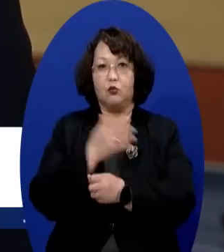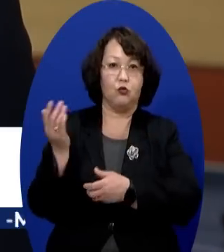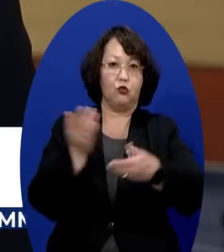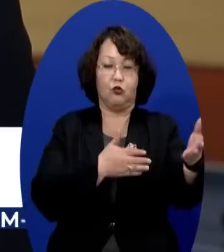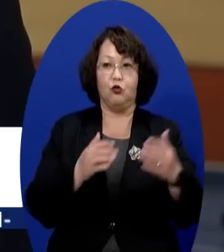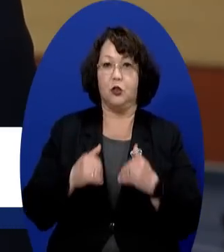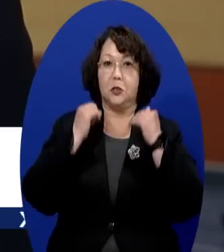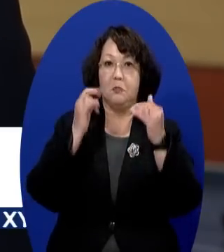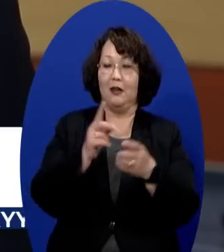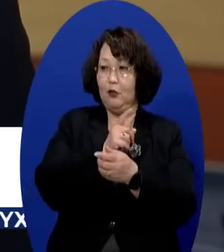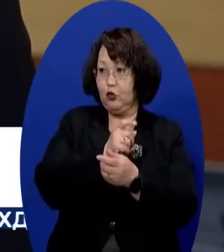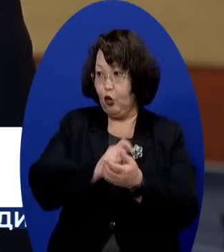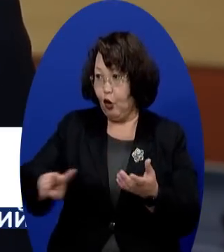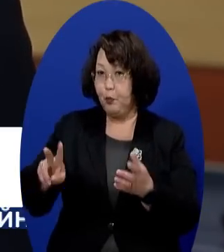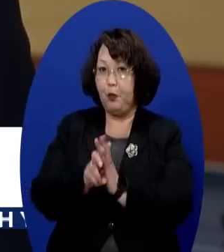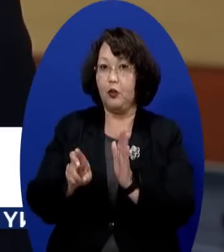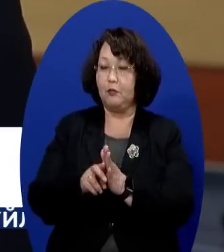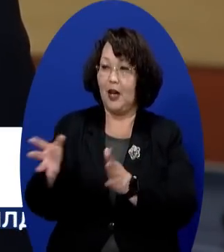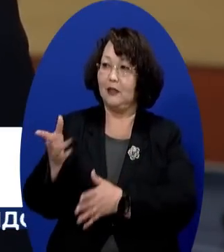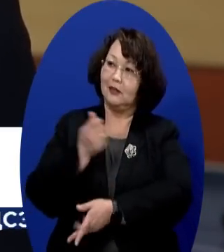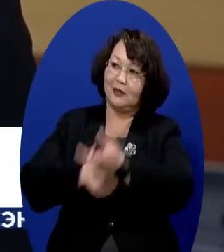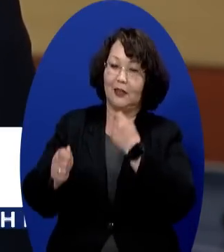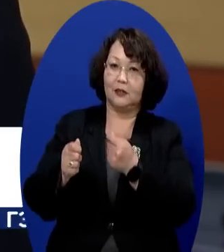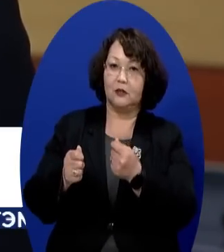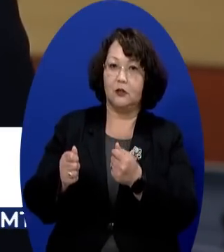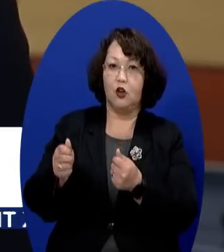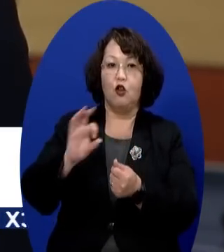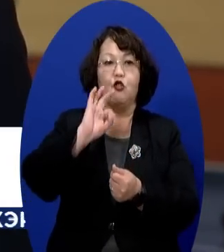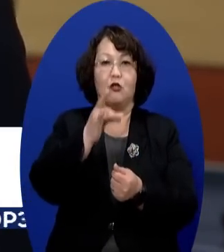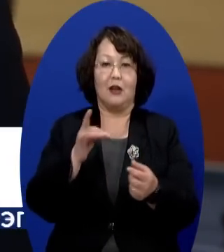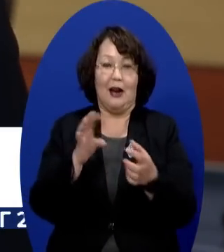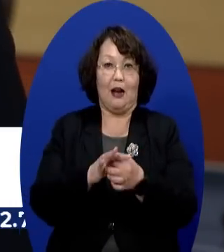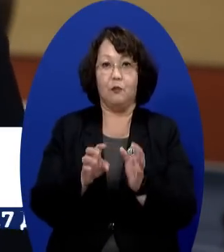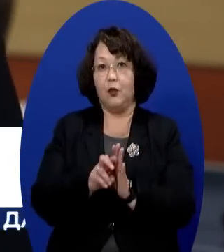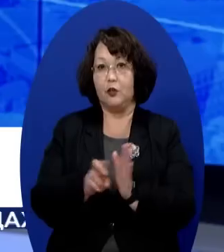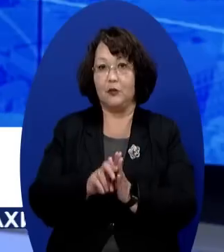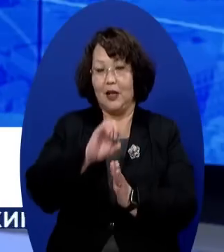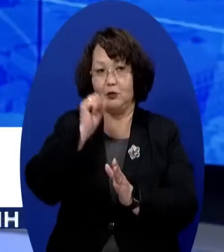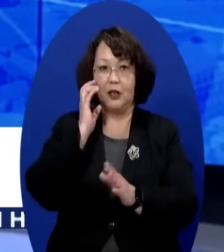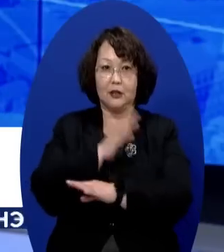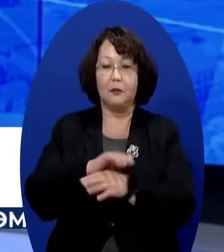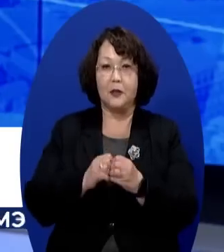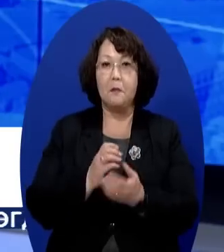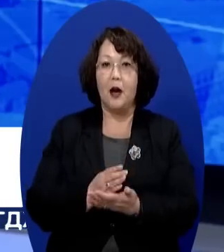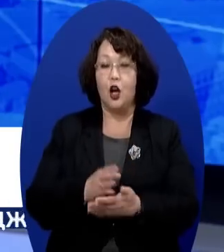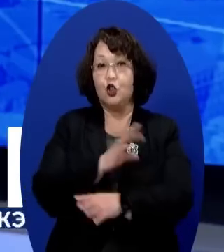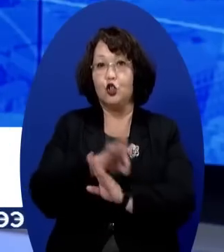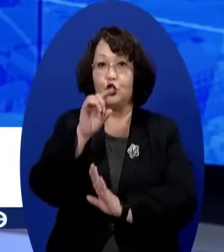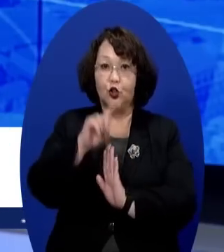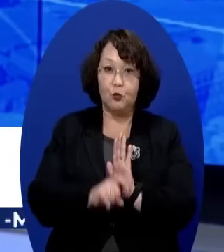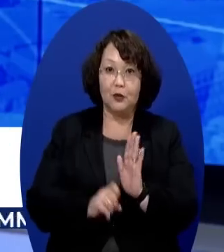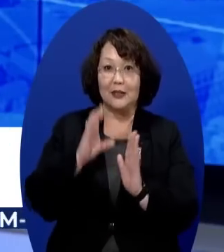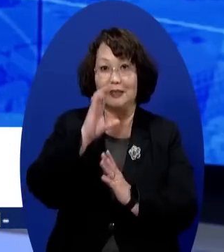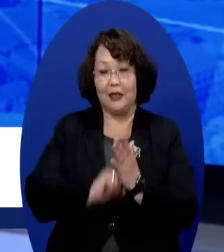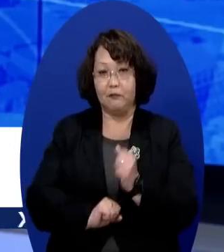хоёрдогч зах зээл дээр түүнийг арилж хаалж энэ үр зээл авлагыг хаах юм арга хэмжээ авахаар шийдүүлсэн байна. Төсөл хөтөлбөрийг санхүүжүүлэхдээ эдийн засгийн